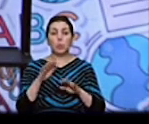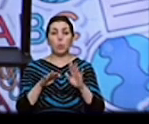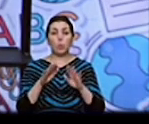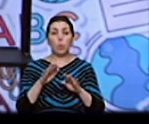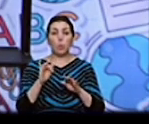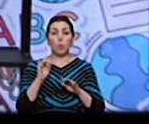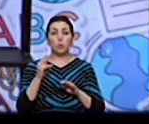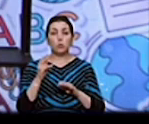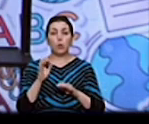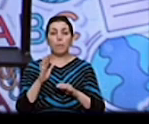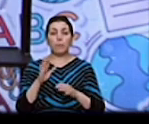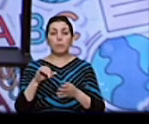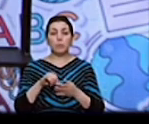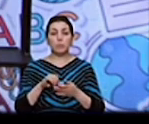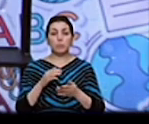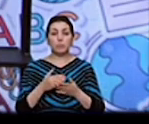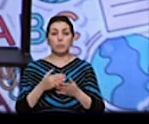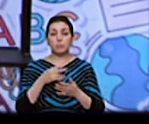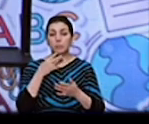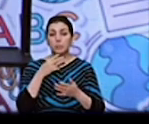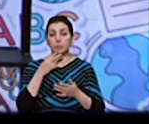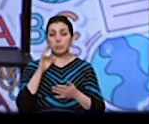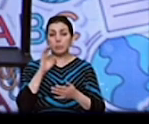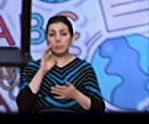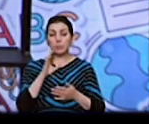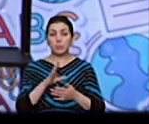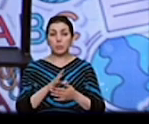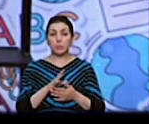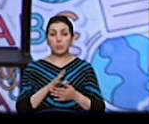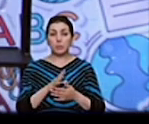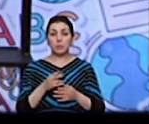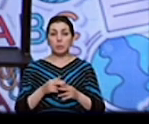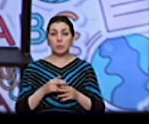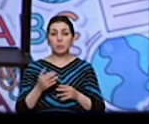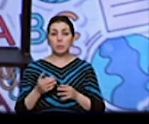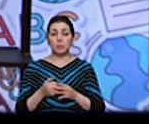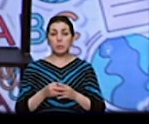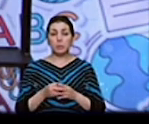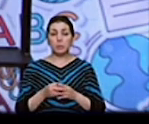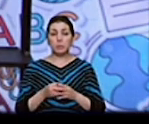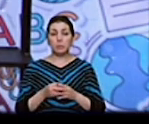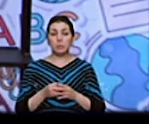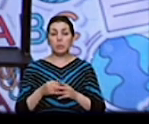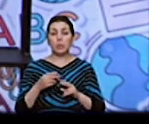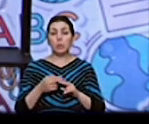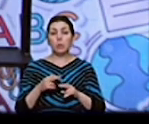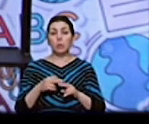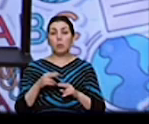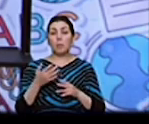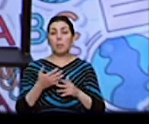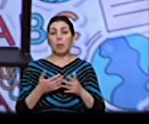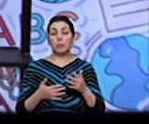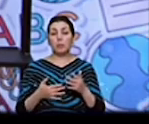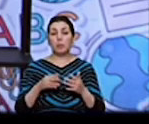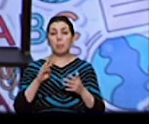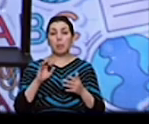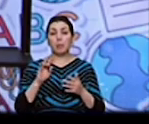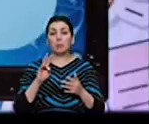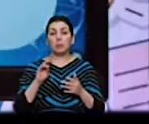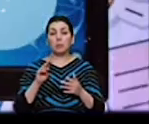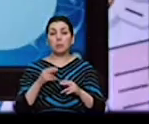birliklari qatnashgan? Diqqat bilan tinglagan bo'lsangiz, Demak, ushbu matnda